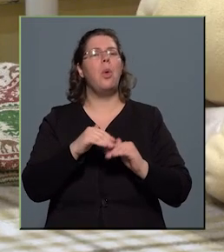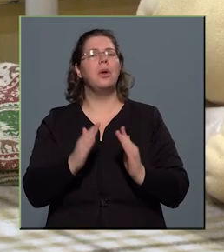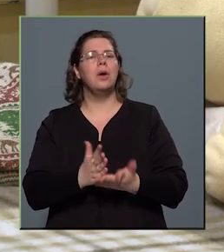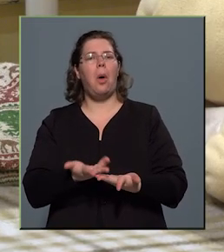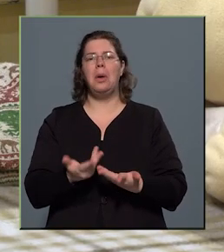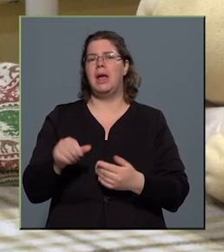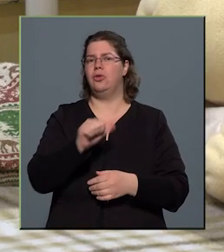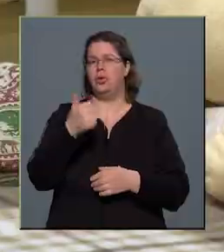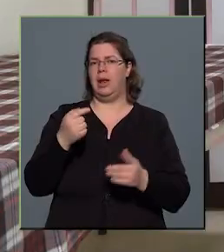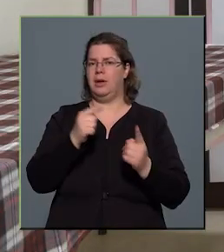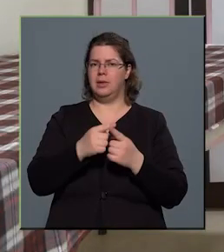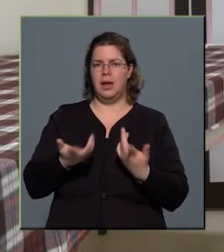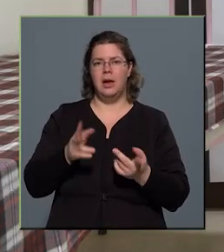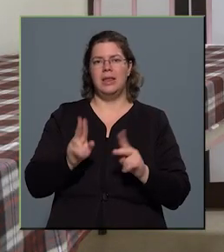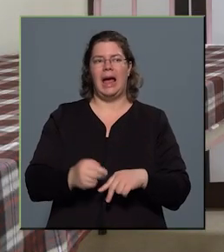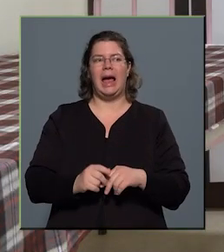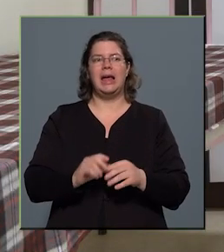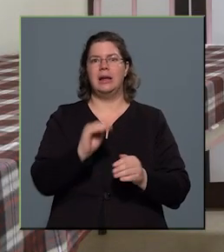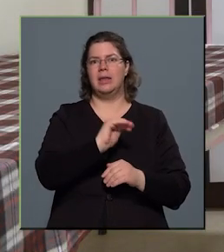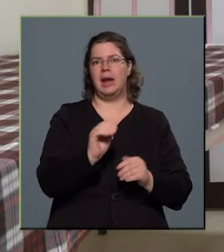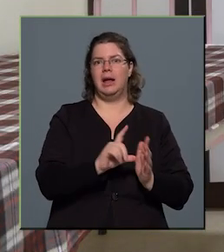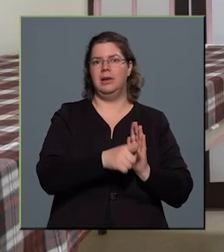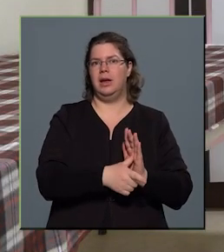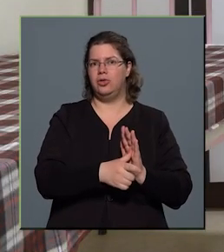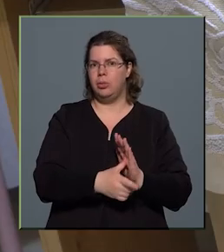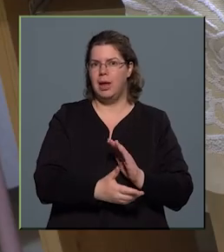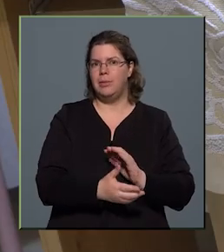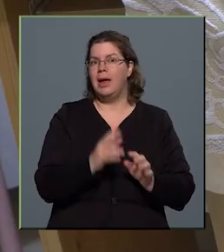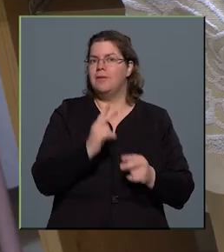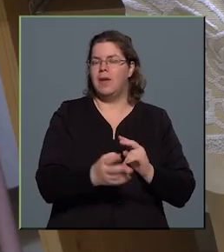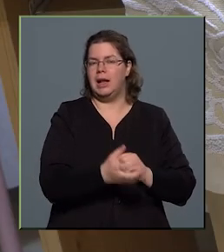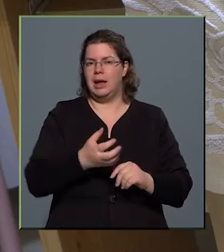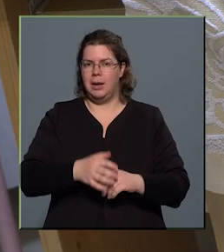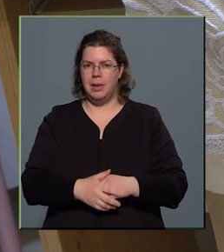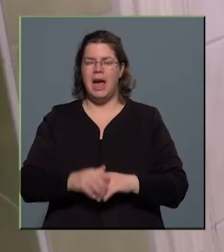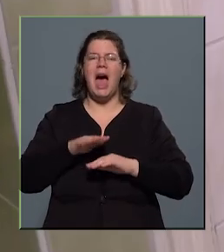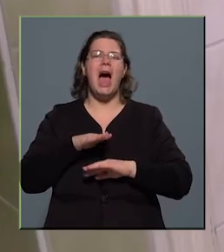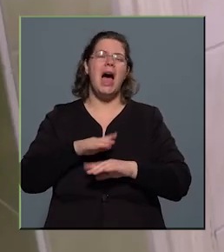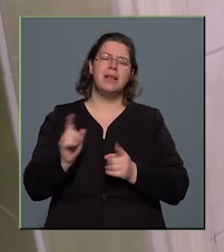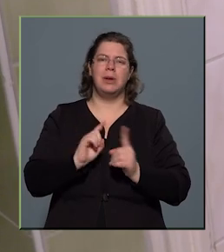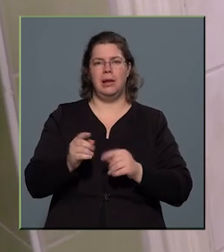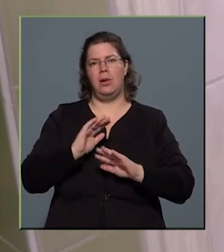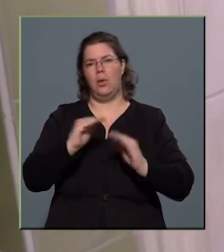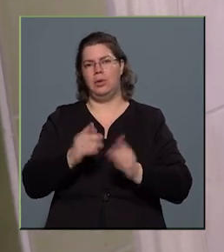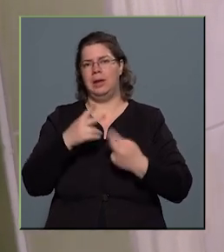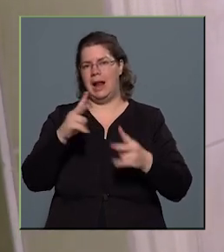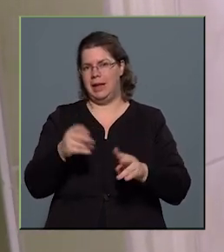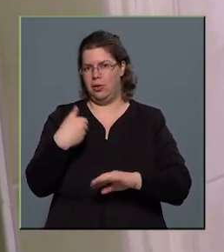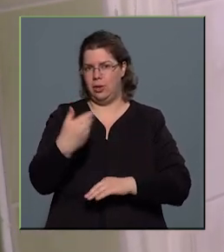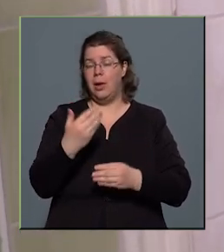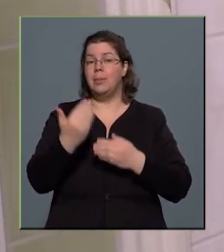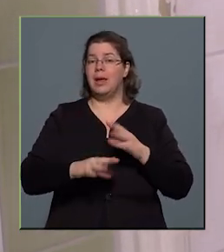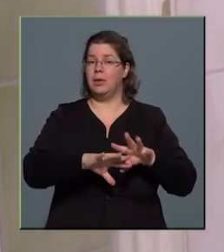gyermekeket nekeljen a későbbiek folyamán kiemelni végleg a családjukból. Átmenetileg otthont és ellátást kapnak, míg a szülők